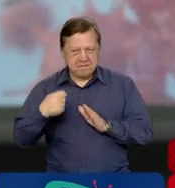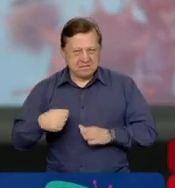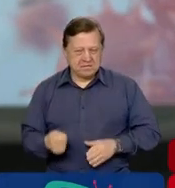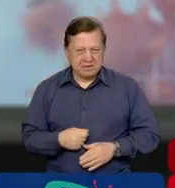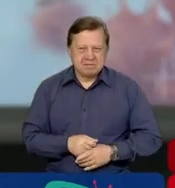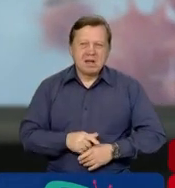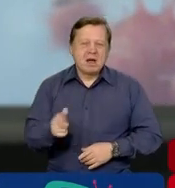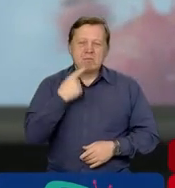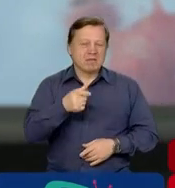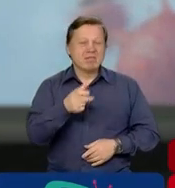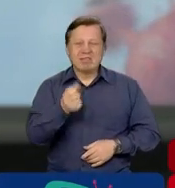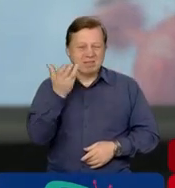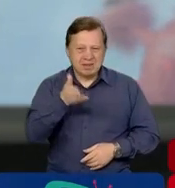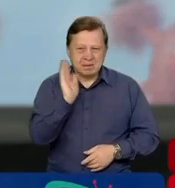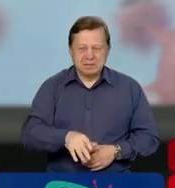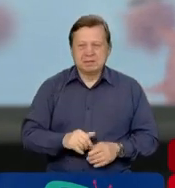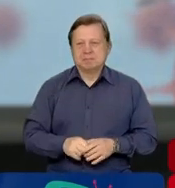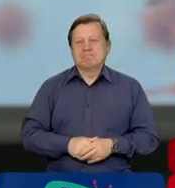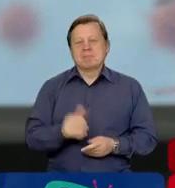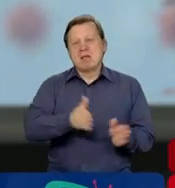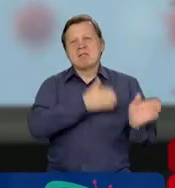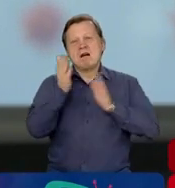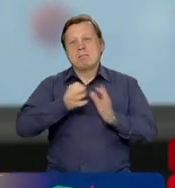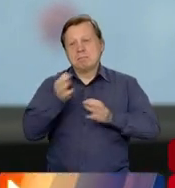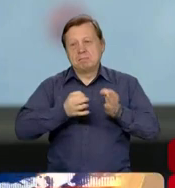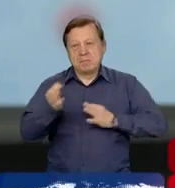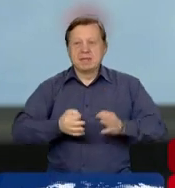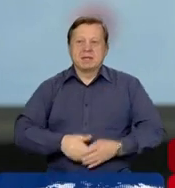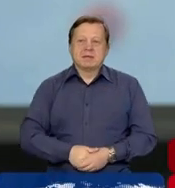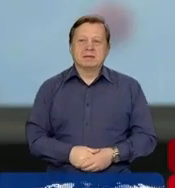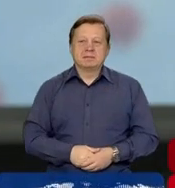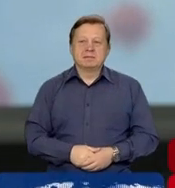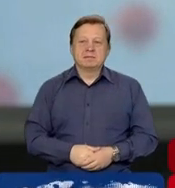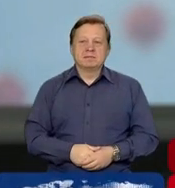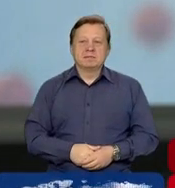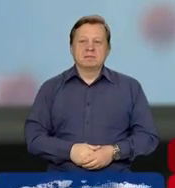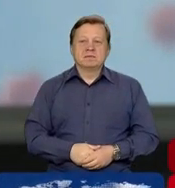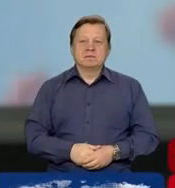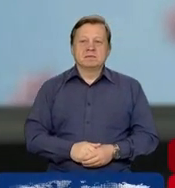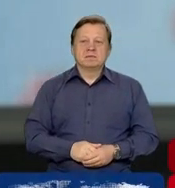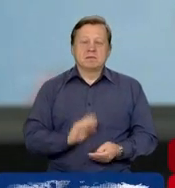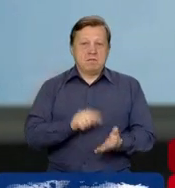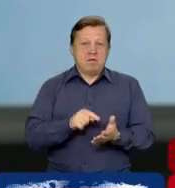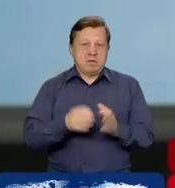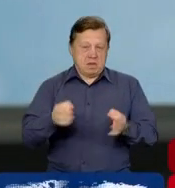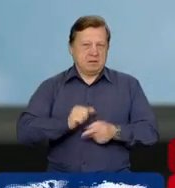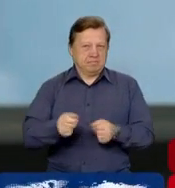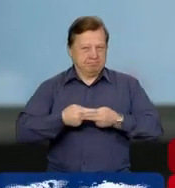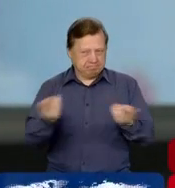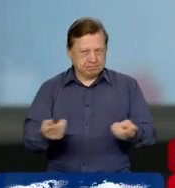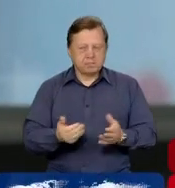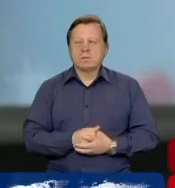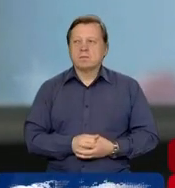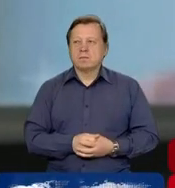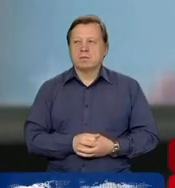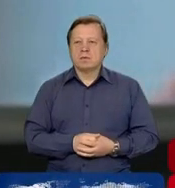tak. Zachęcamy do tego, rzecz jasna, szanowni państwo, żeby zadawać kolejne pytania, a kolejne z nich już emitowane właśnie w tej chwili. Z tej